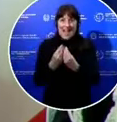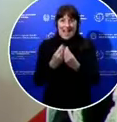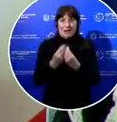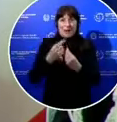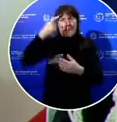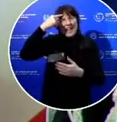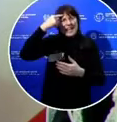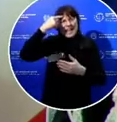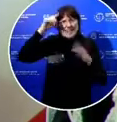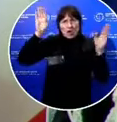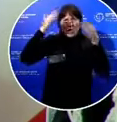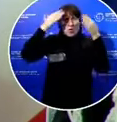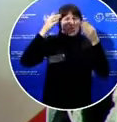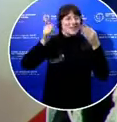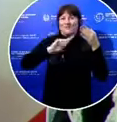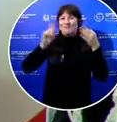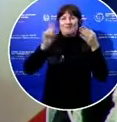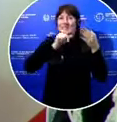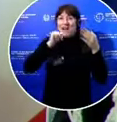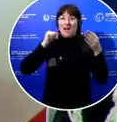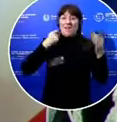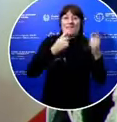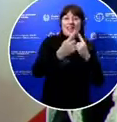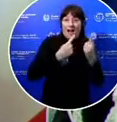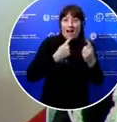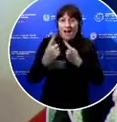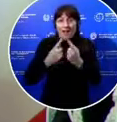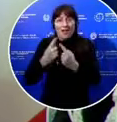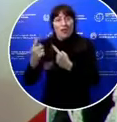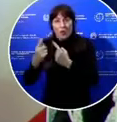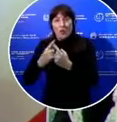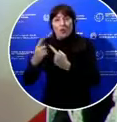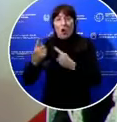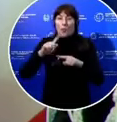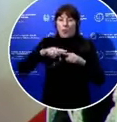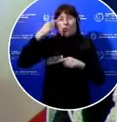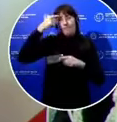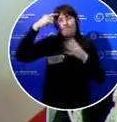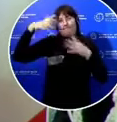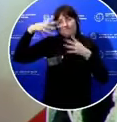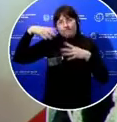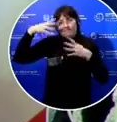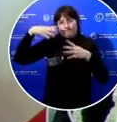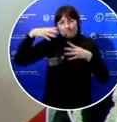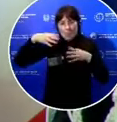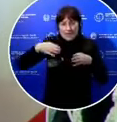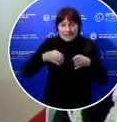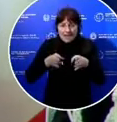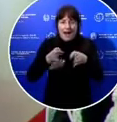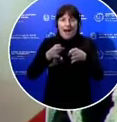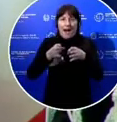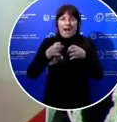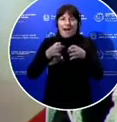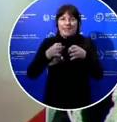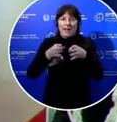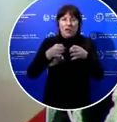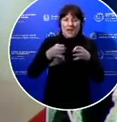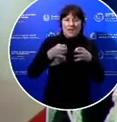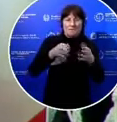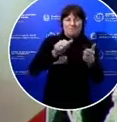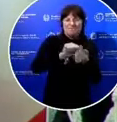ma dialogando sinceramente e utilizzando il discernimento per trovare vie che superano